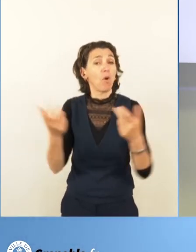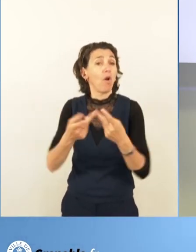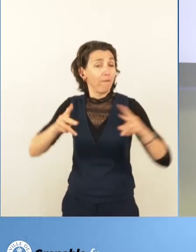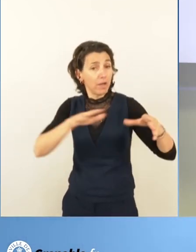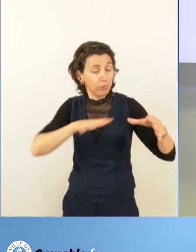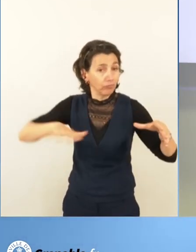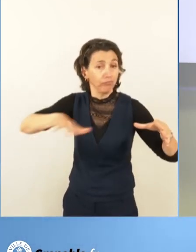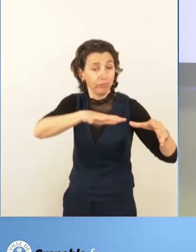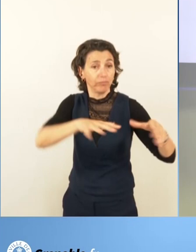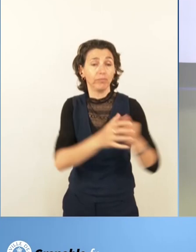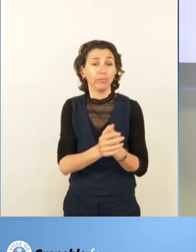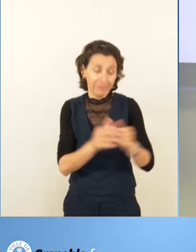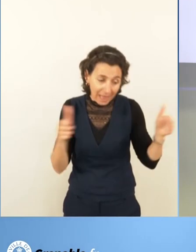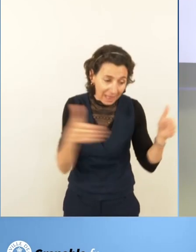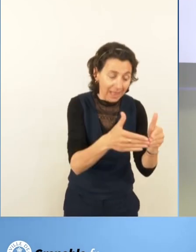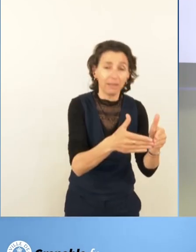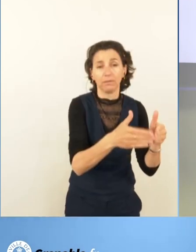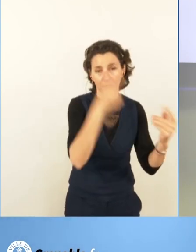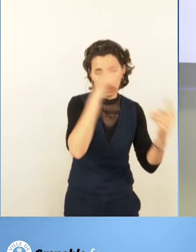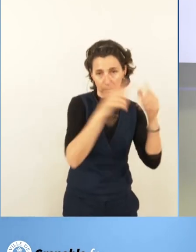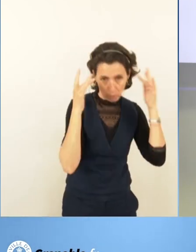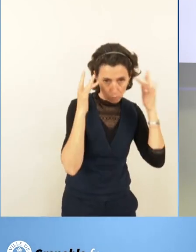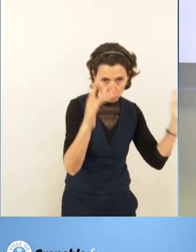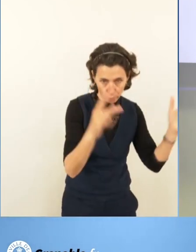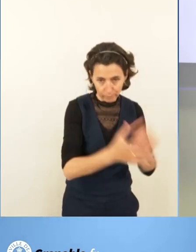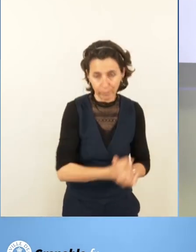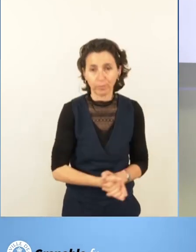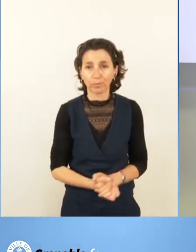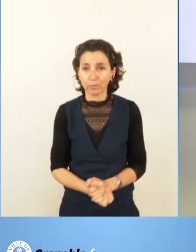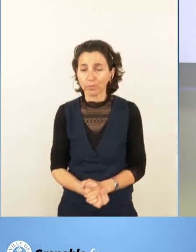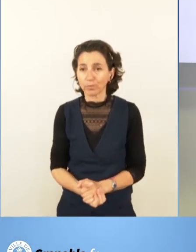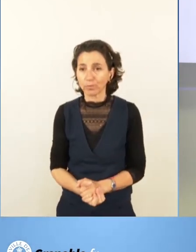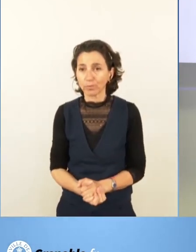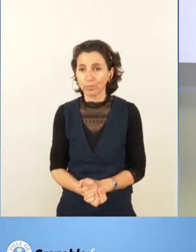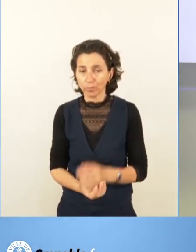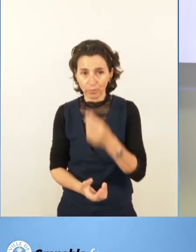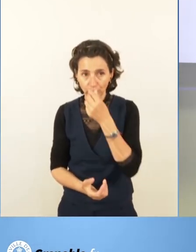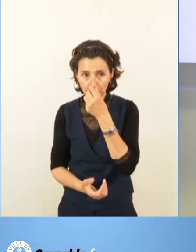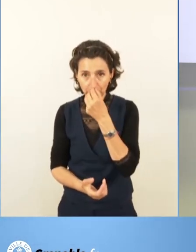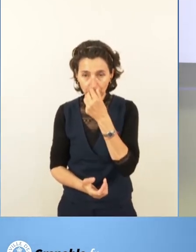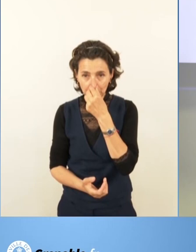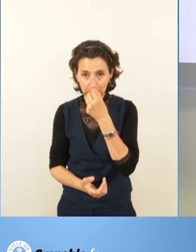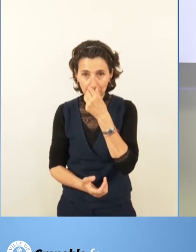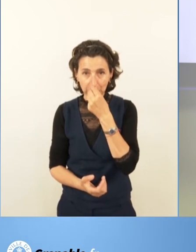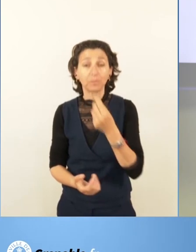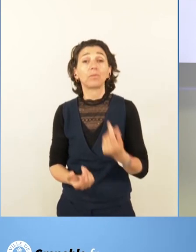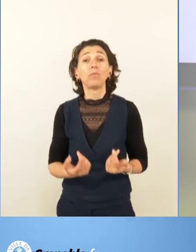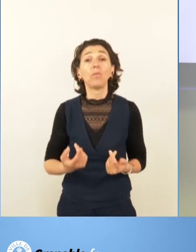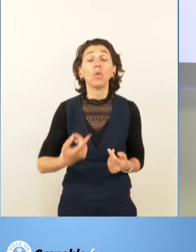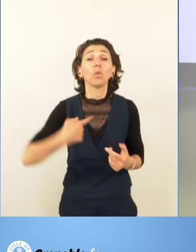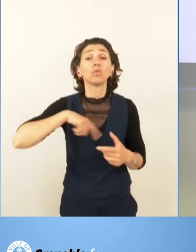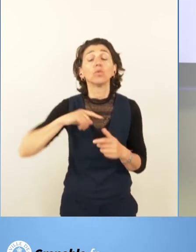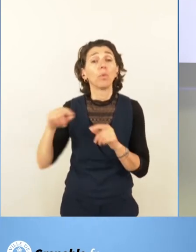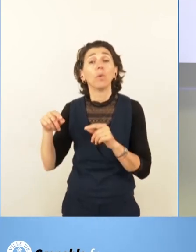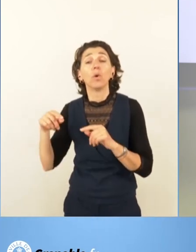et singulièrement de ceux de culture ou nous avons donc une délibération cadre qui